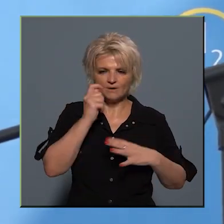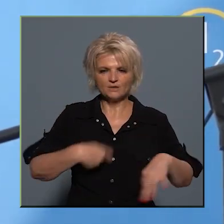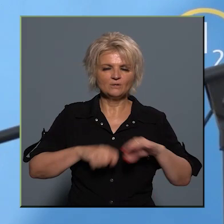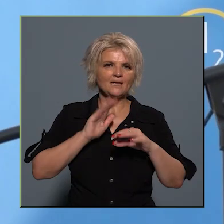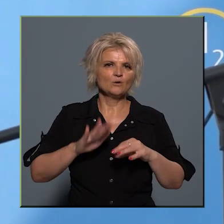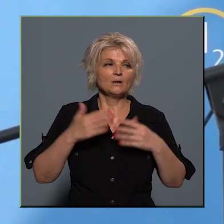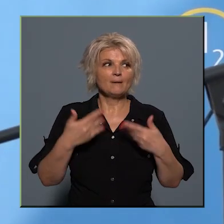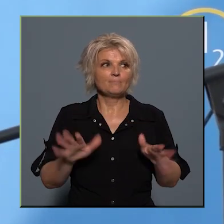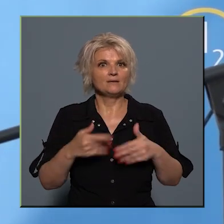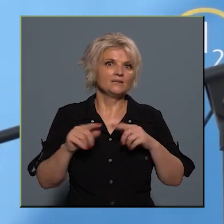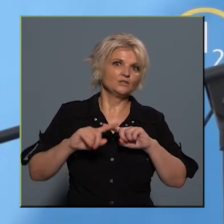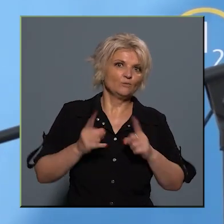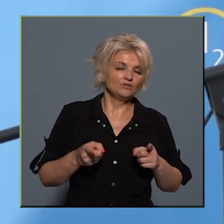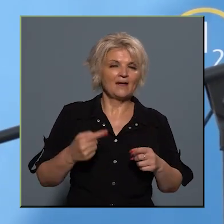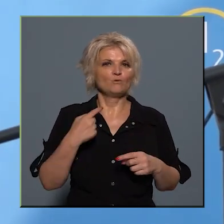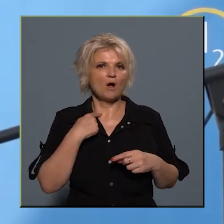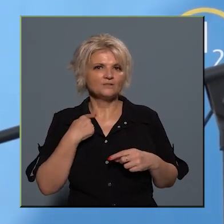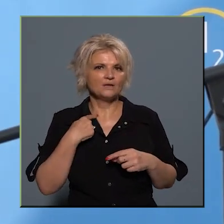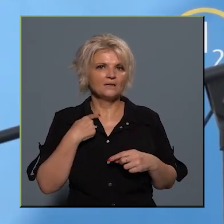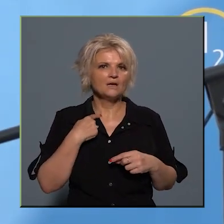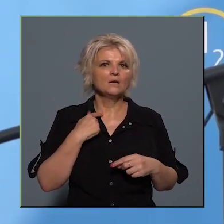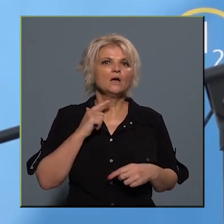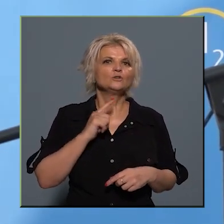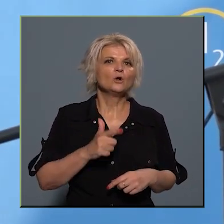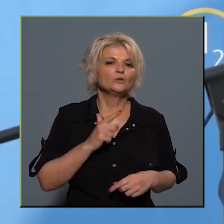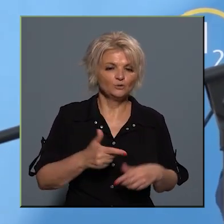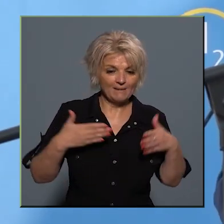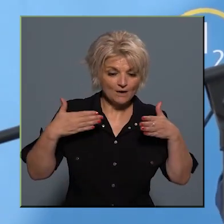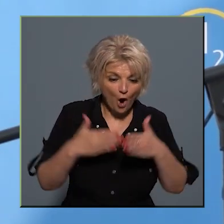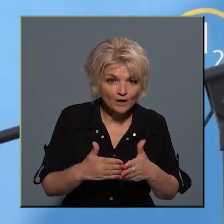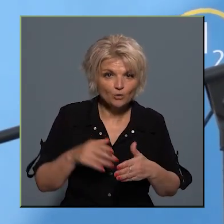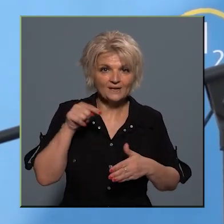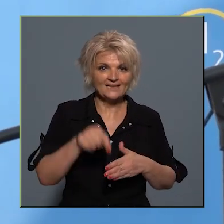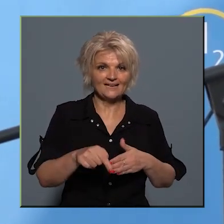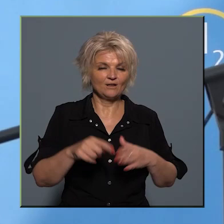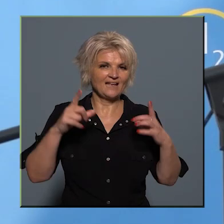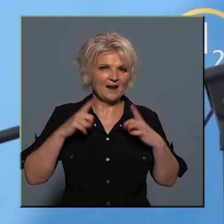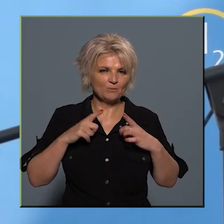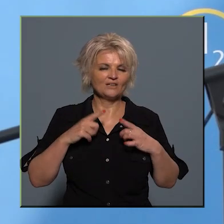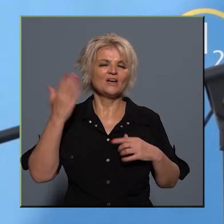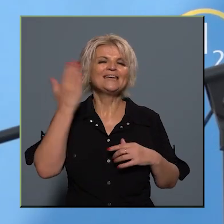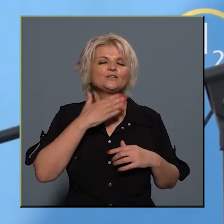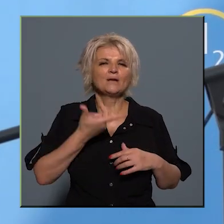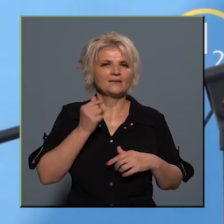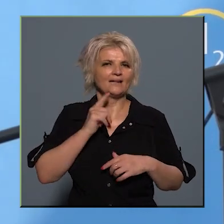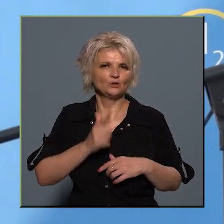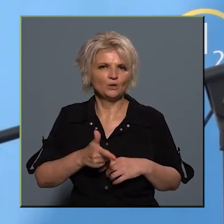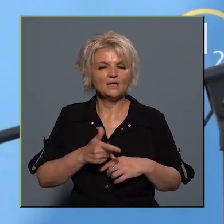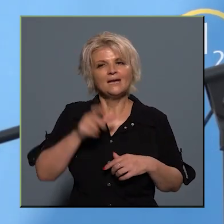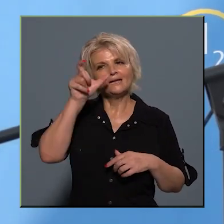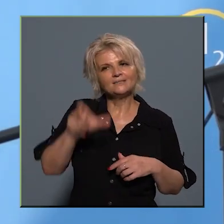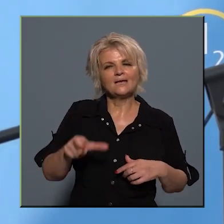Magyarországon bármennyire is furcsán fog hangzani, töltöttünk már hajót itt ezen az állomáson hidrogénnel, töltöttünk